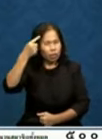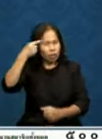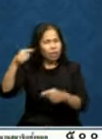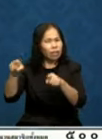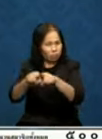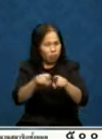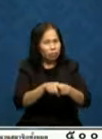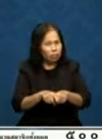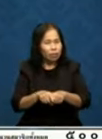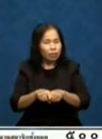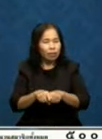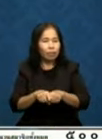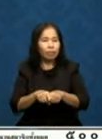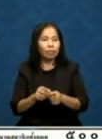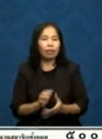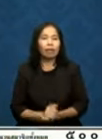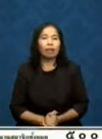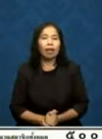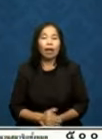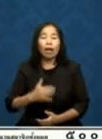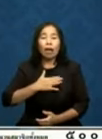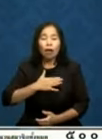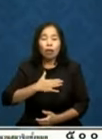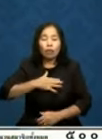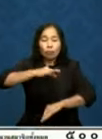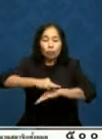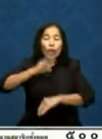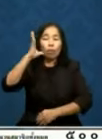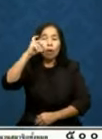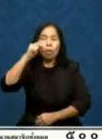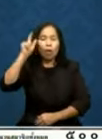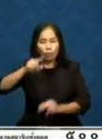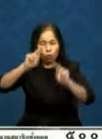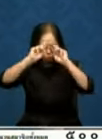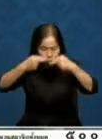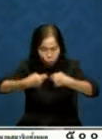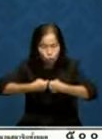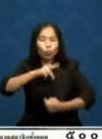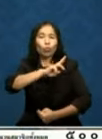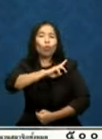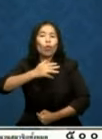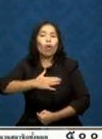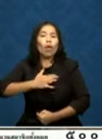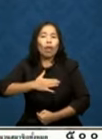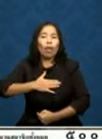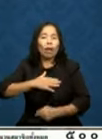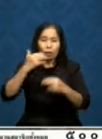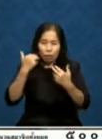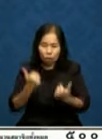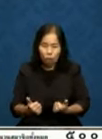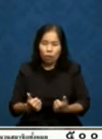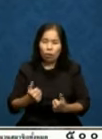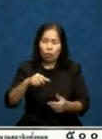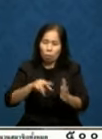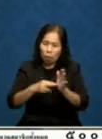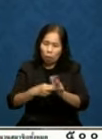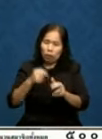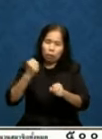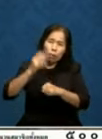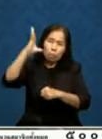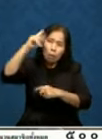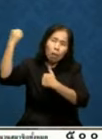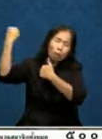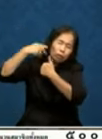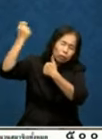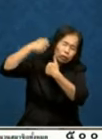ปแล้วด้วยซ้ำนะคะแล้วในฐานะของพ่อแม่นะคะเราต้องสำรวจตัวเองด้วยนะคะว่าเรากำลังเดินซ้ำรอยกับความรุนแรงที่ถูกพ่อแม่กระท